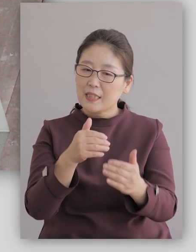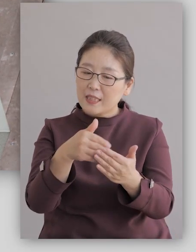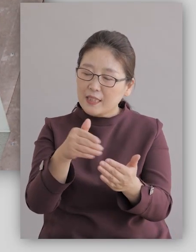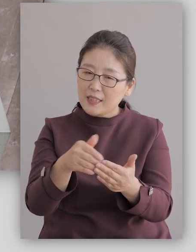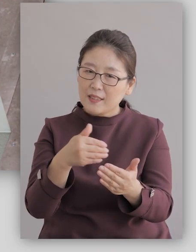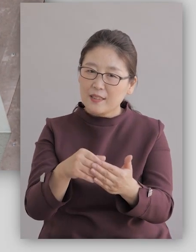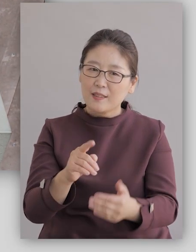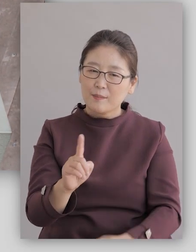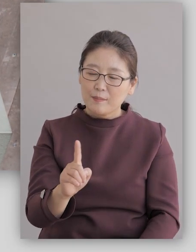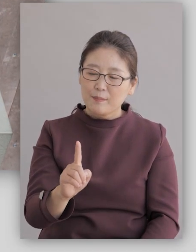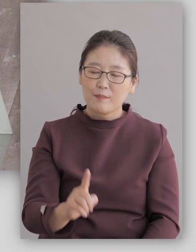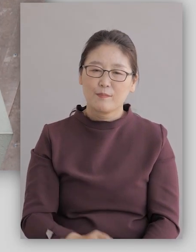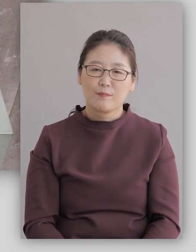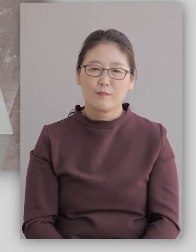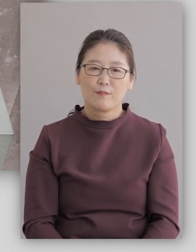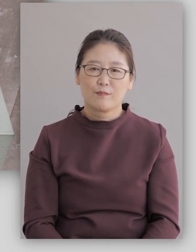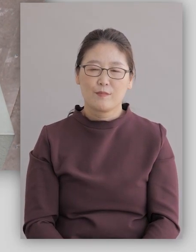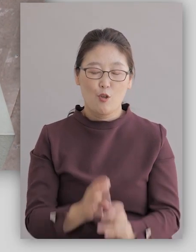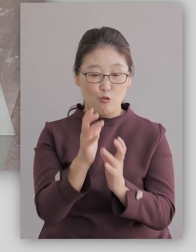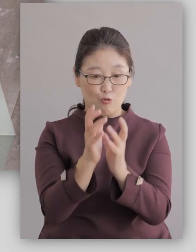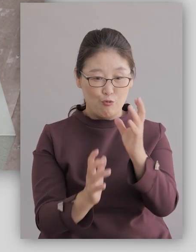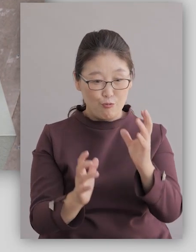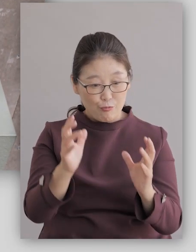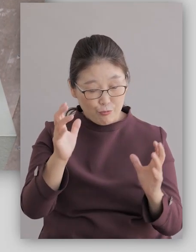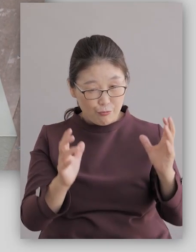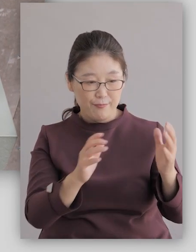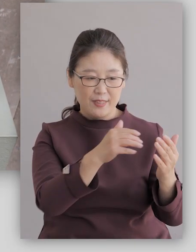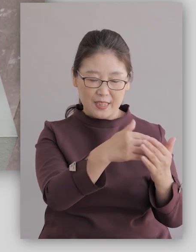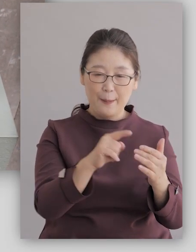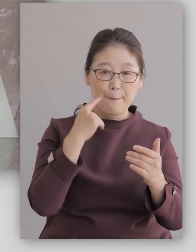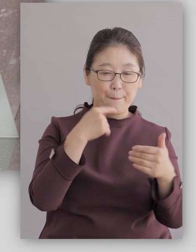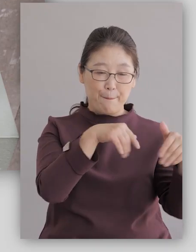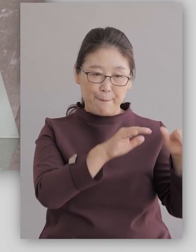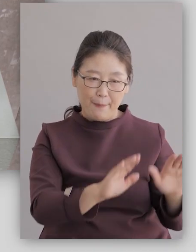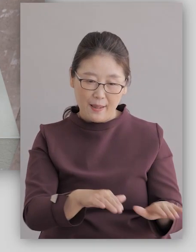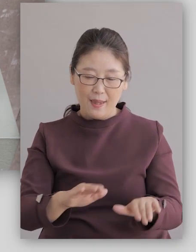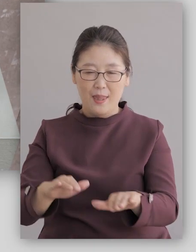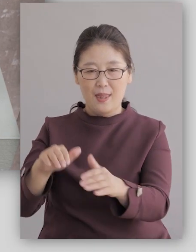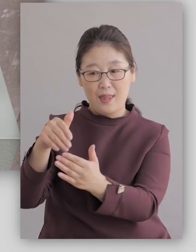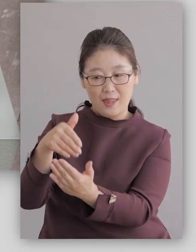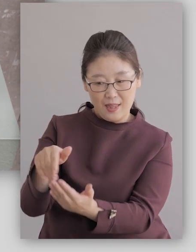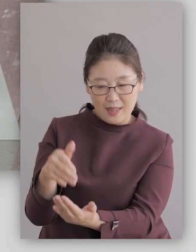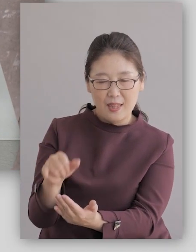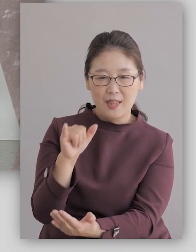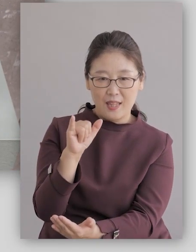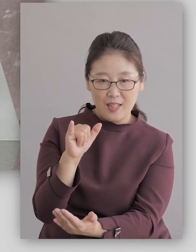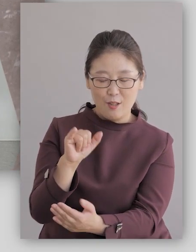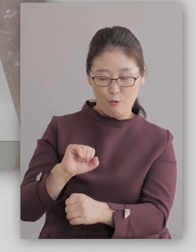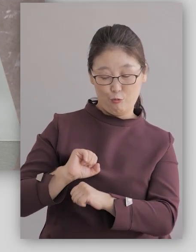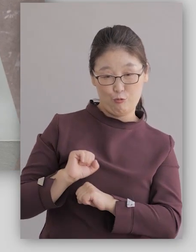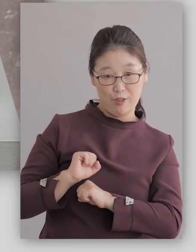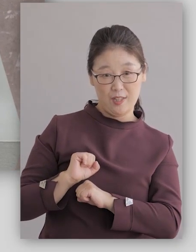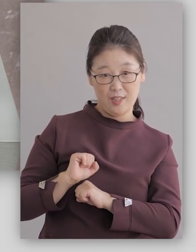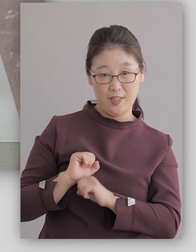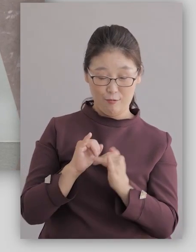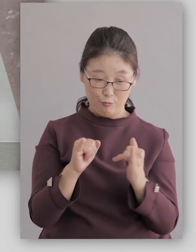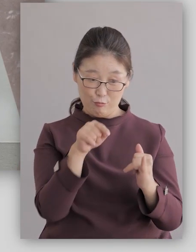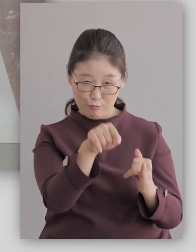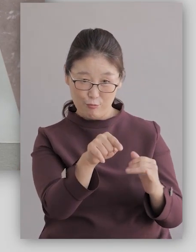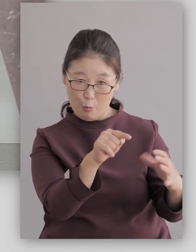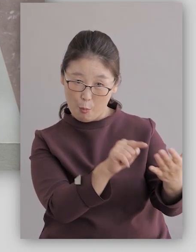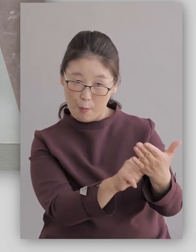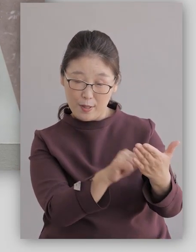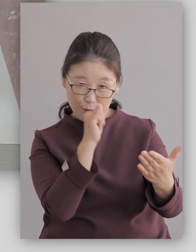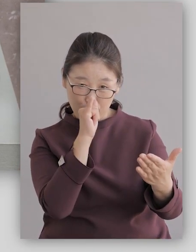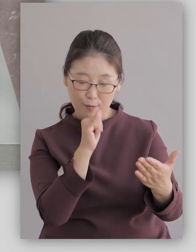스케치를 살펴보면 숲의 풍경과 바다의 풍경을 군인들의 모습과 함께 남기고 또